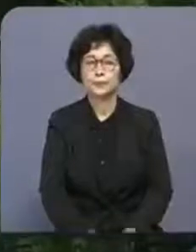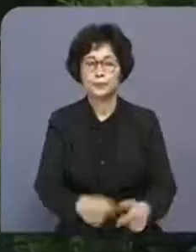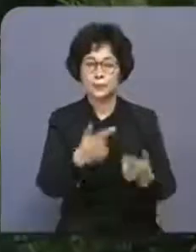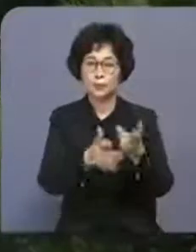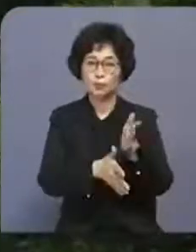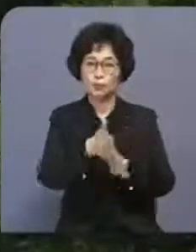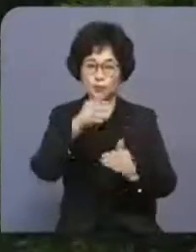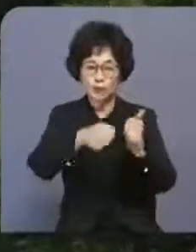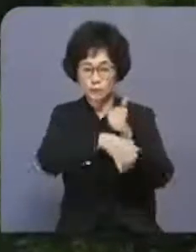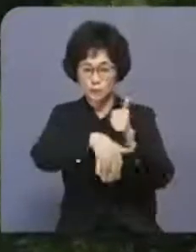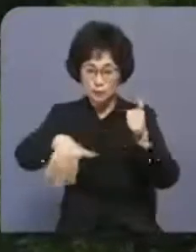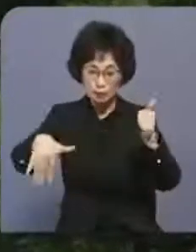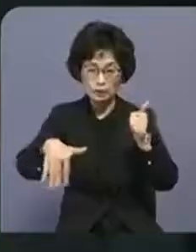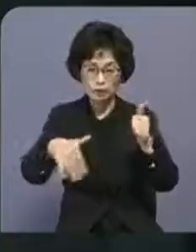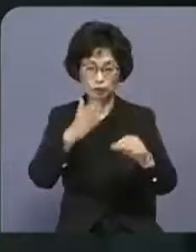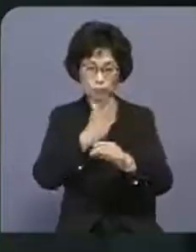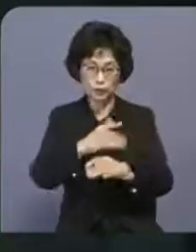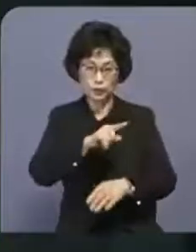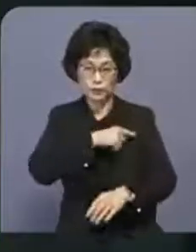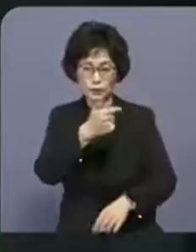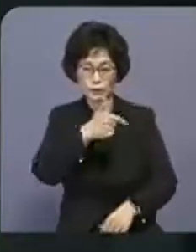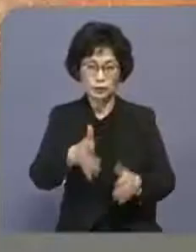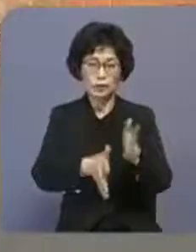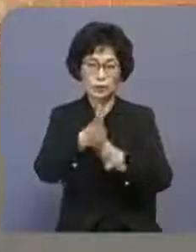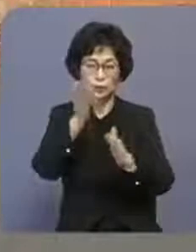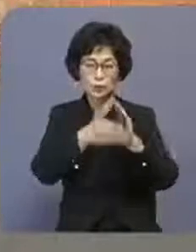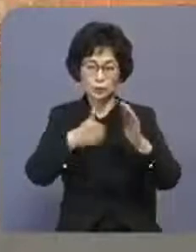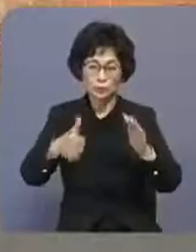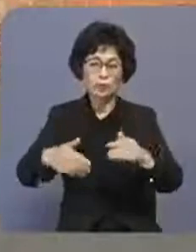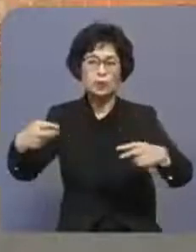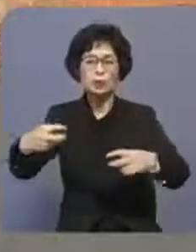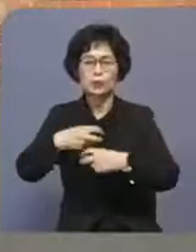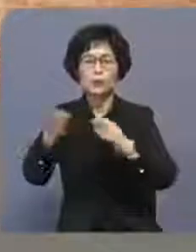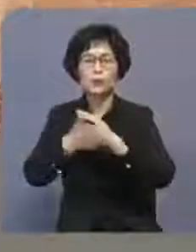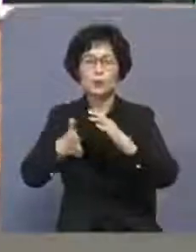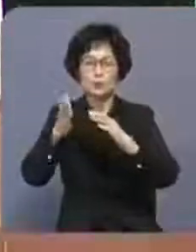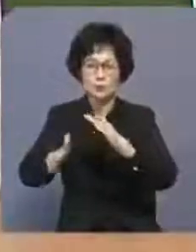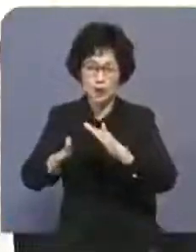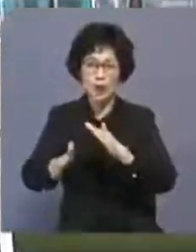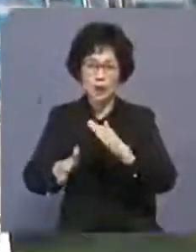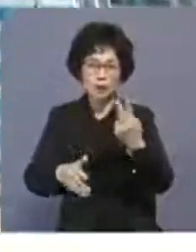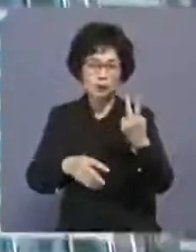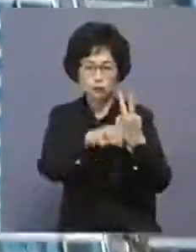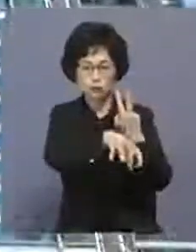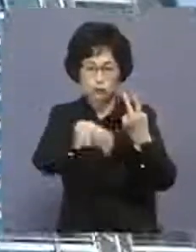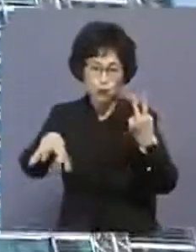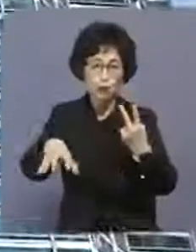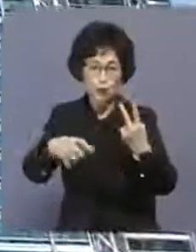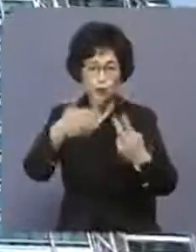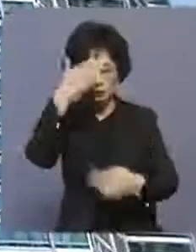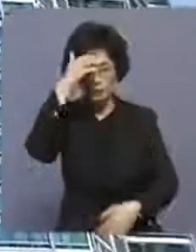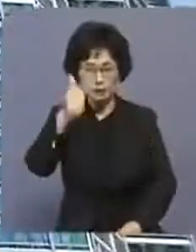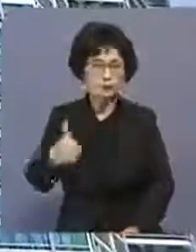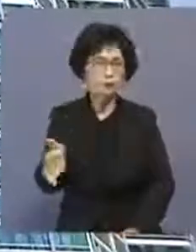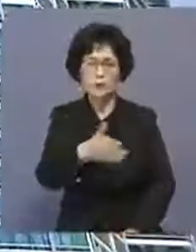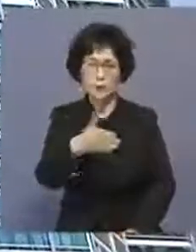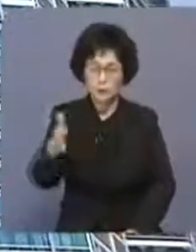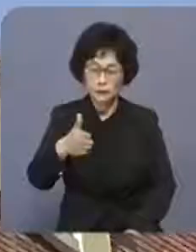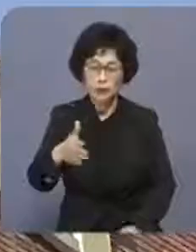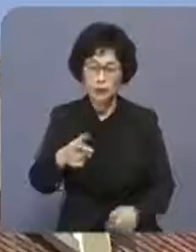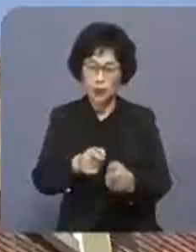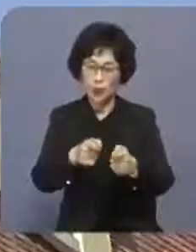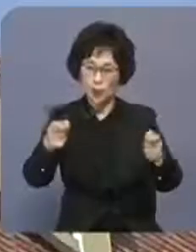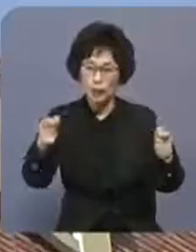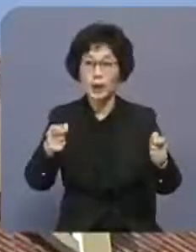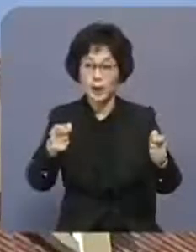부산시 산하기관 중 가장 큰 부산도시공사와 부산교통공사. 두 곳 모두 수장 공백이 길어지다 이번에 새